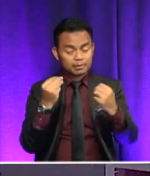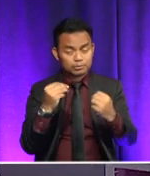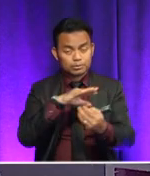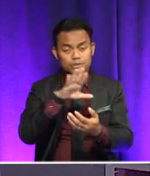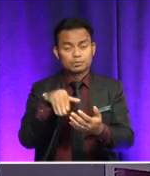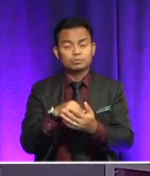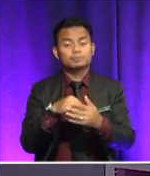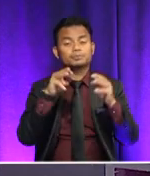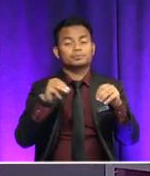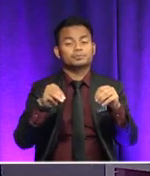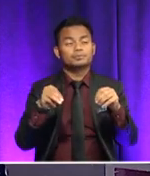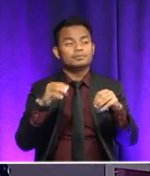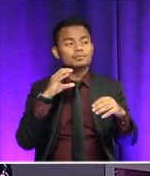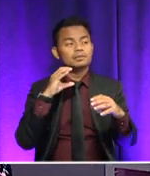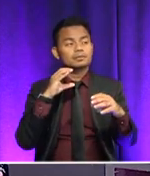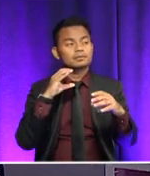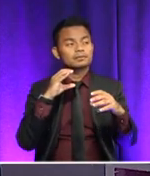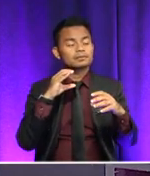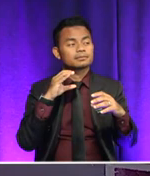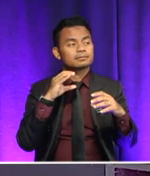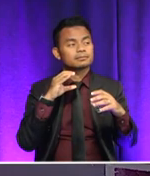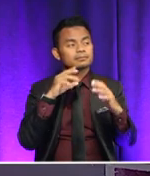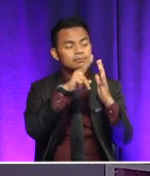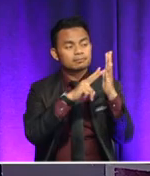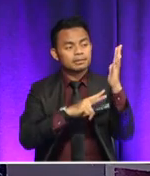satu ini Siapa yang nak baca